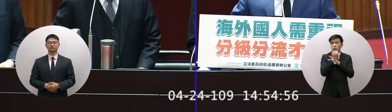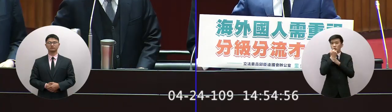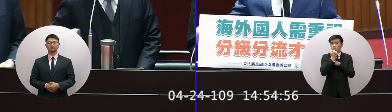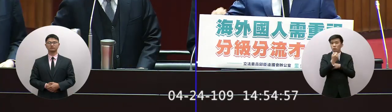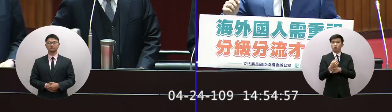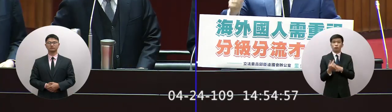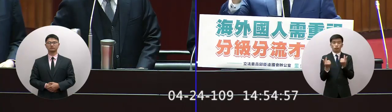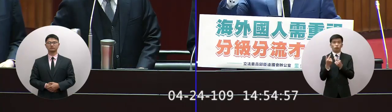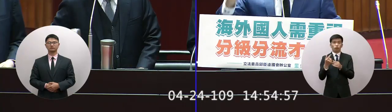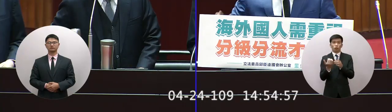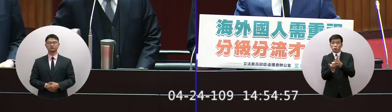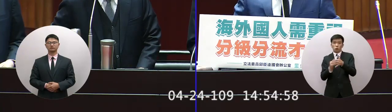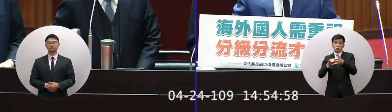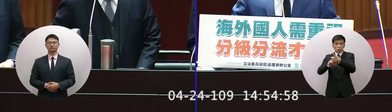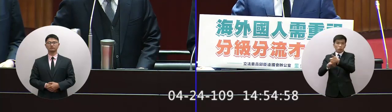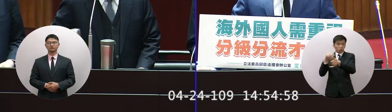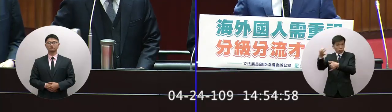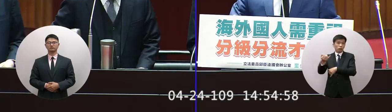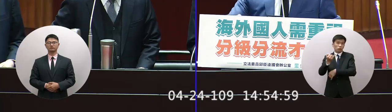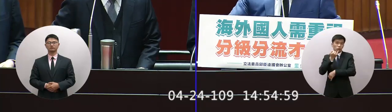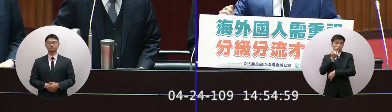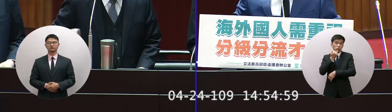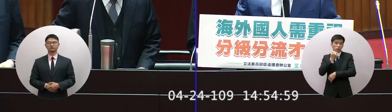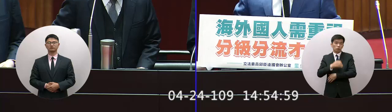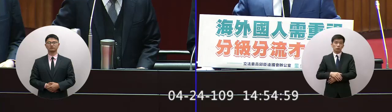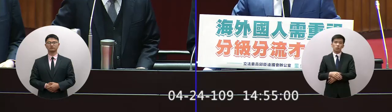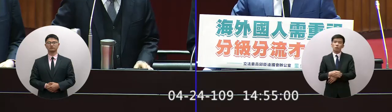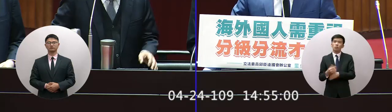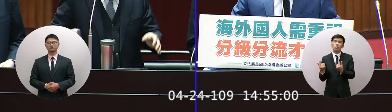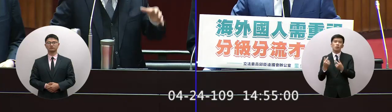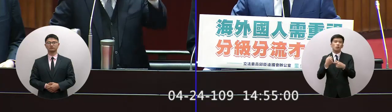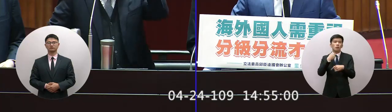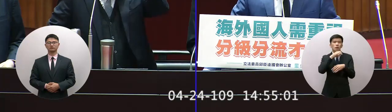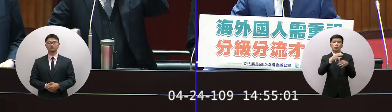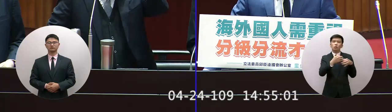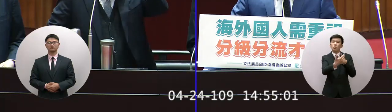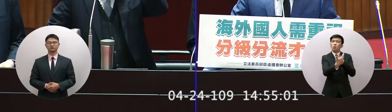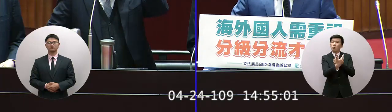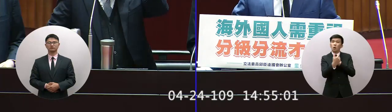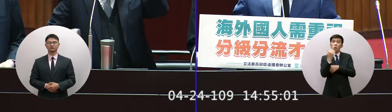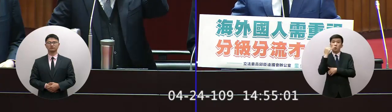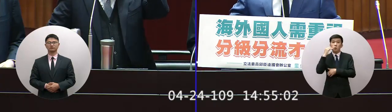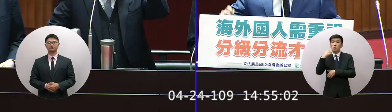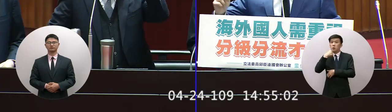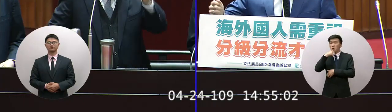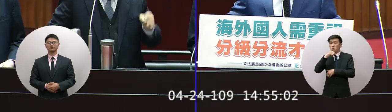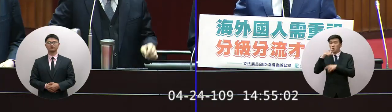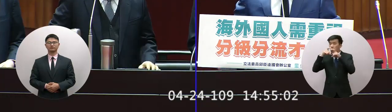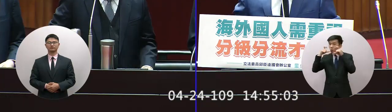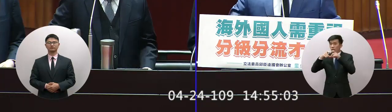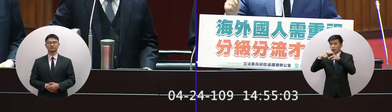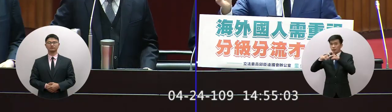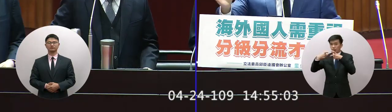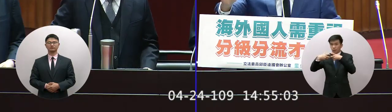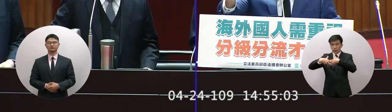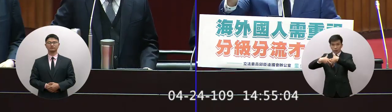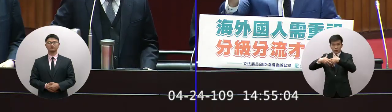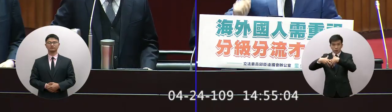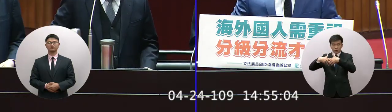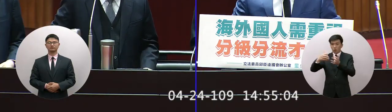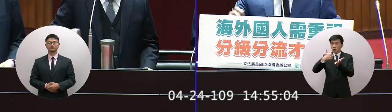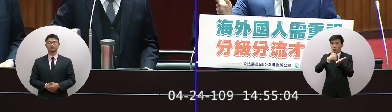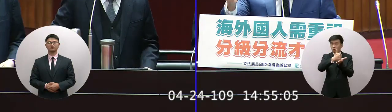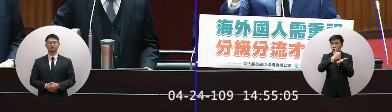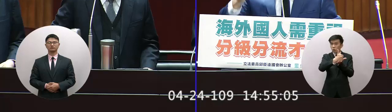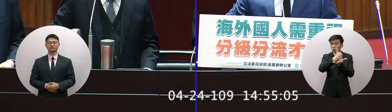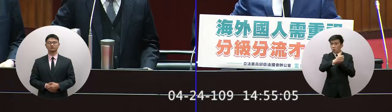也没有关系。现在甚至有台商跟我讲什么？他问我说：“那国内的这个口罩机器能不能出口？”那目前我们去查是可以。他们要